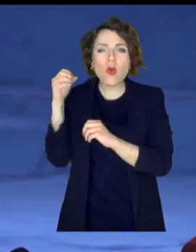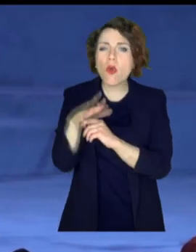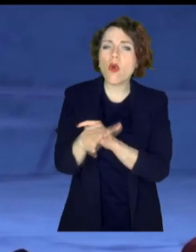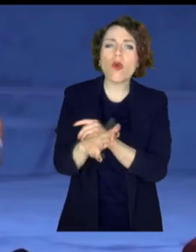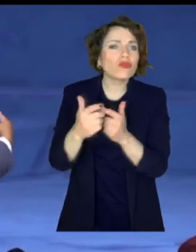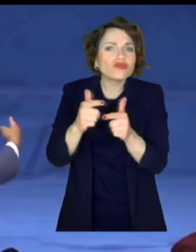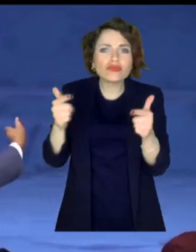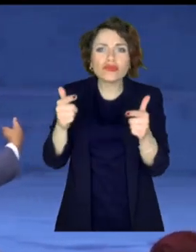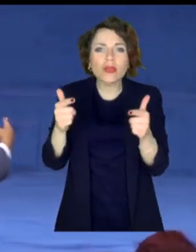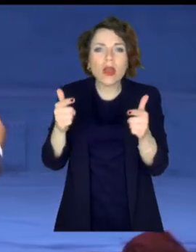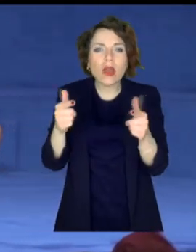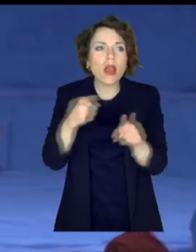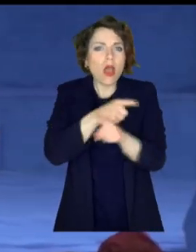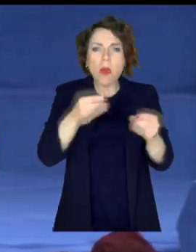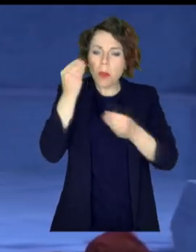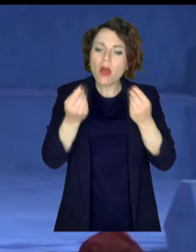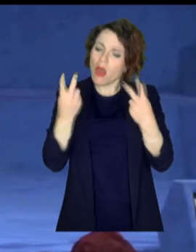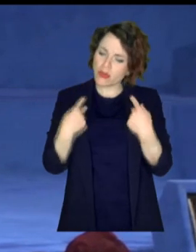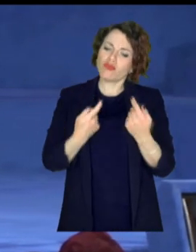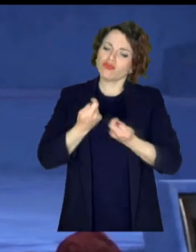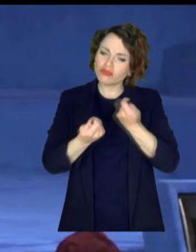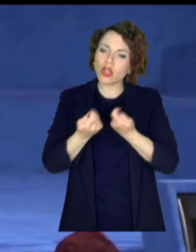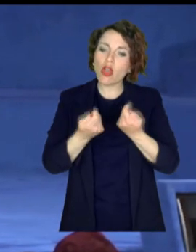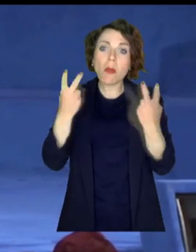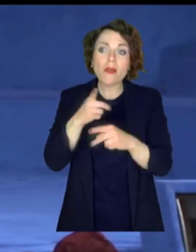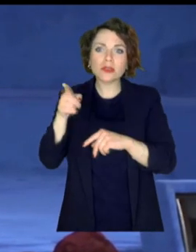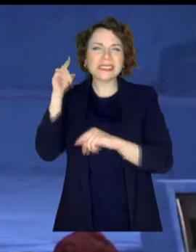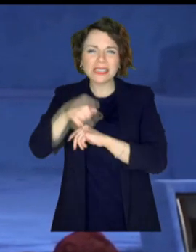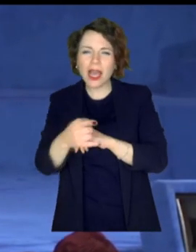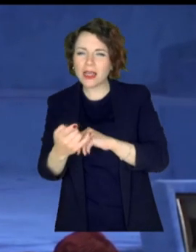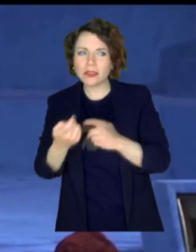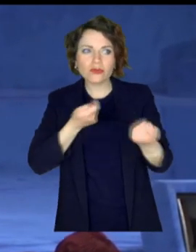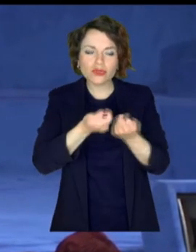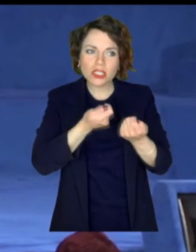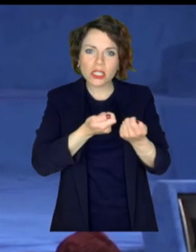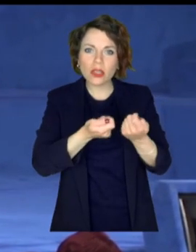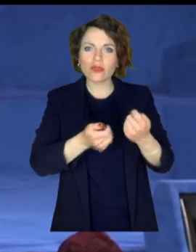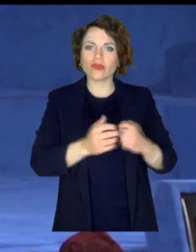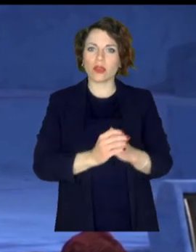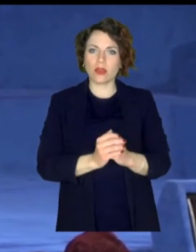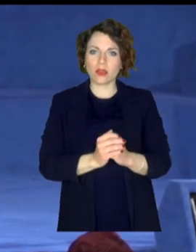controllo della loro vita. No, la loro vita è determinata dal regno dello Spirito.